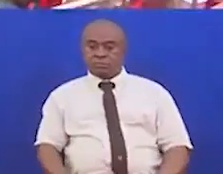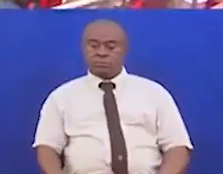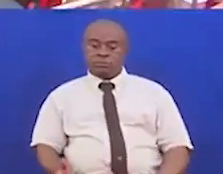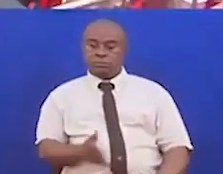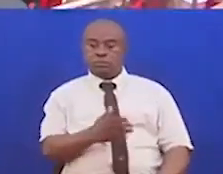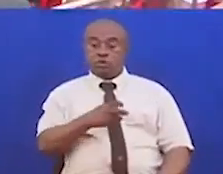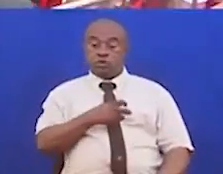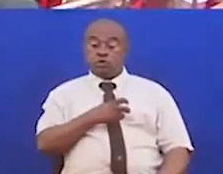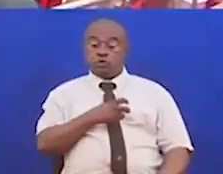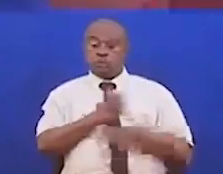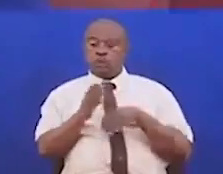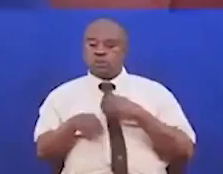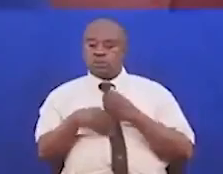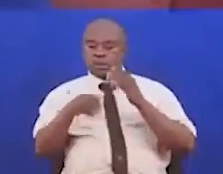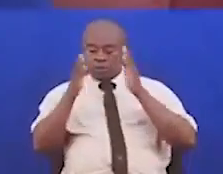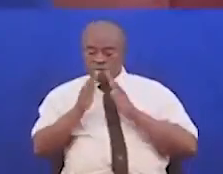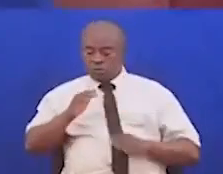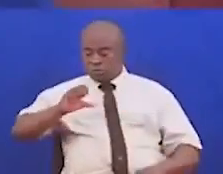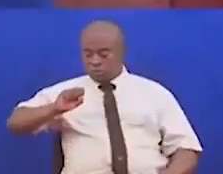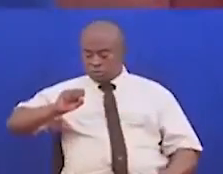Tunaendelea Wizara ya Ujenzi, Mheshimiwa Shonza.